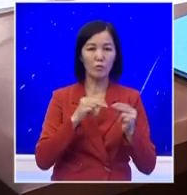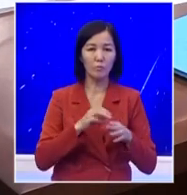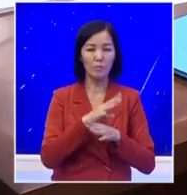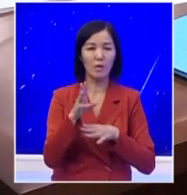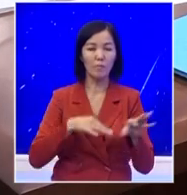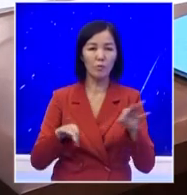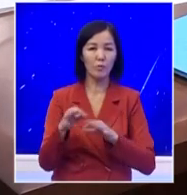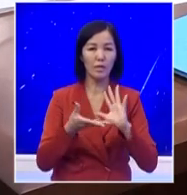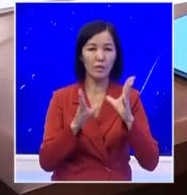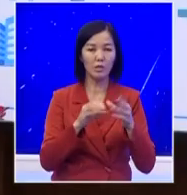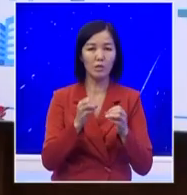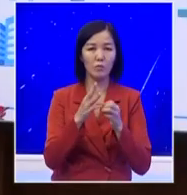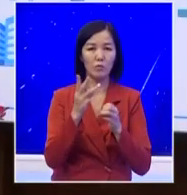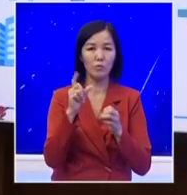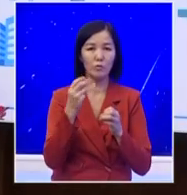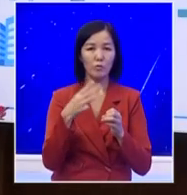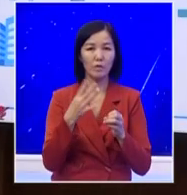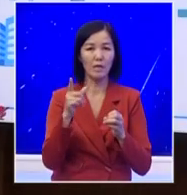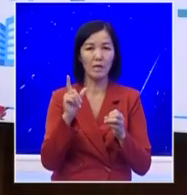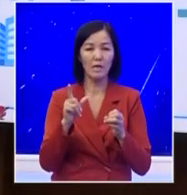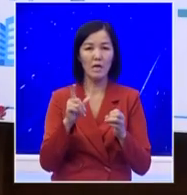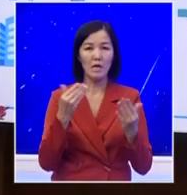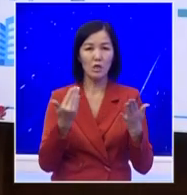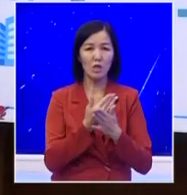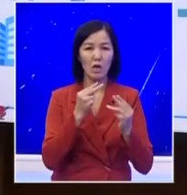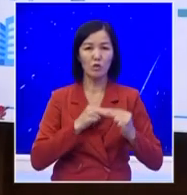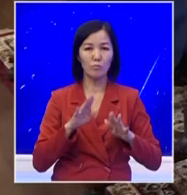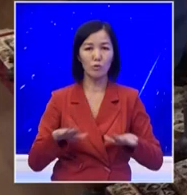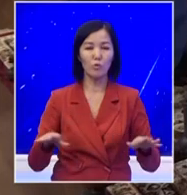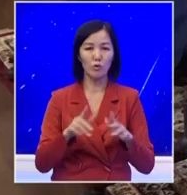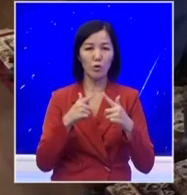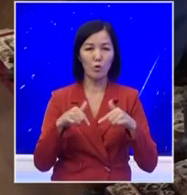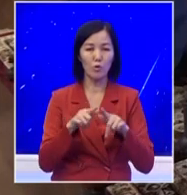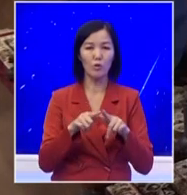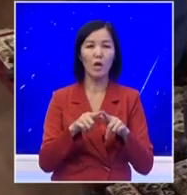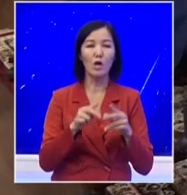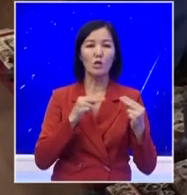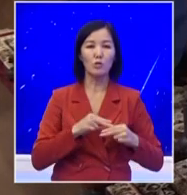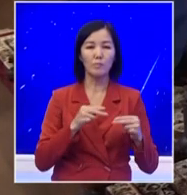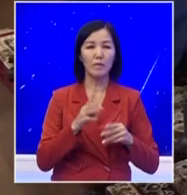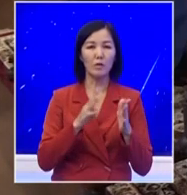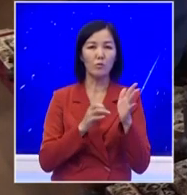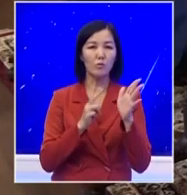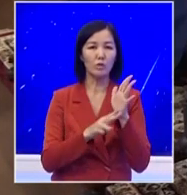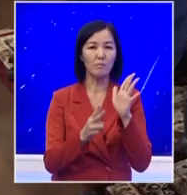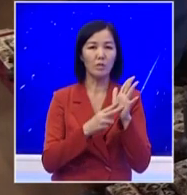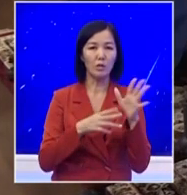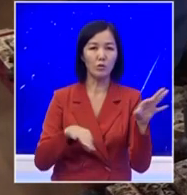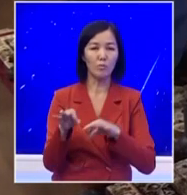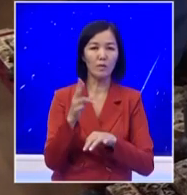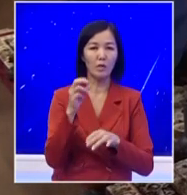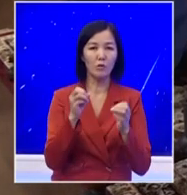бөлінді. Жұмыспен қамтудың жол картасы нәтижесінде 13142 жаңа жұмыс орны құрылды. Жоспардағы